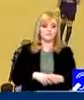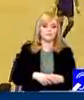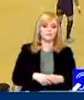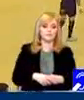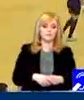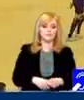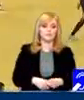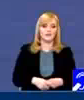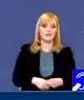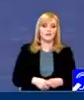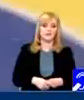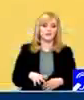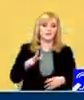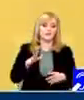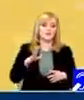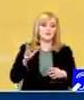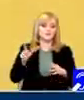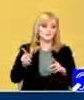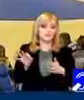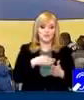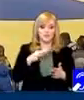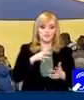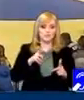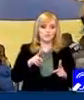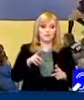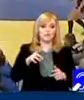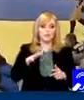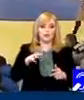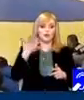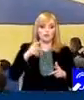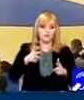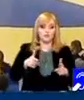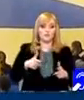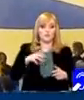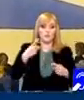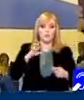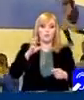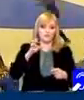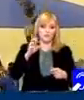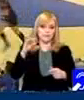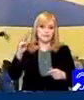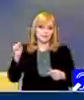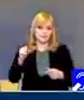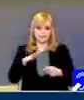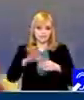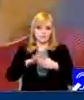cu 19-16. Din acest moment a intrat în scenă Eliza Bucevski, iar România a revenit la conducerea